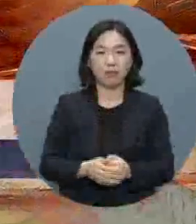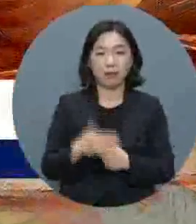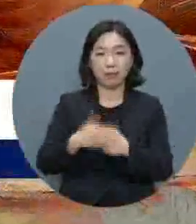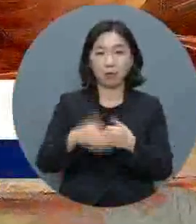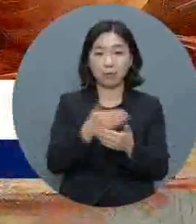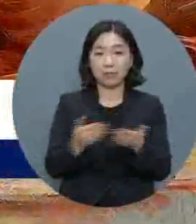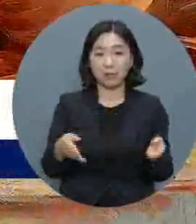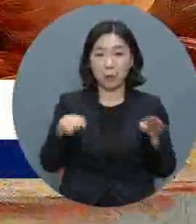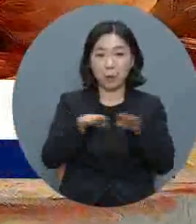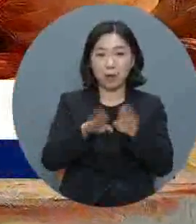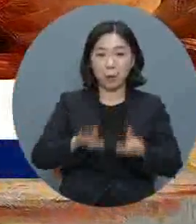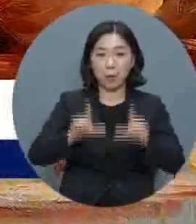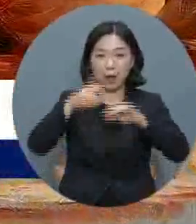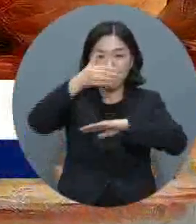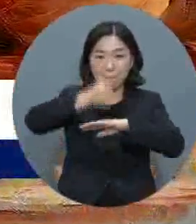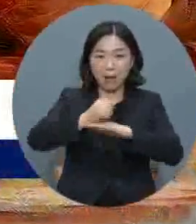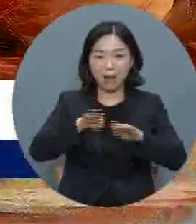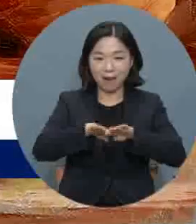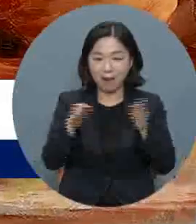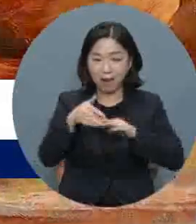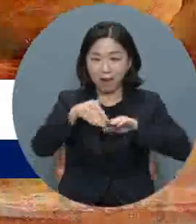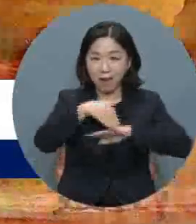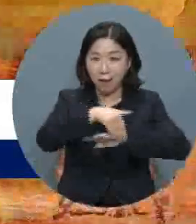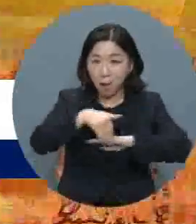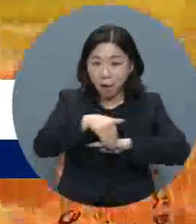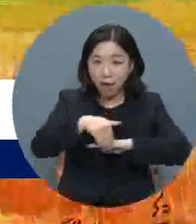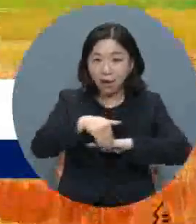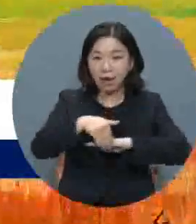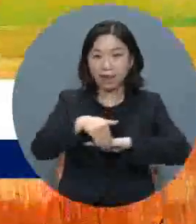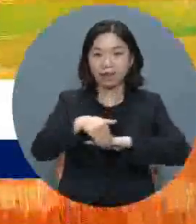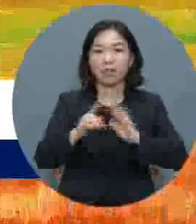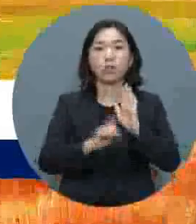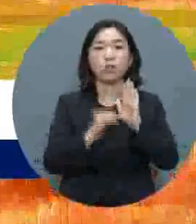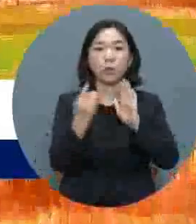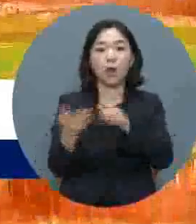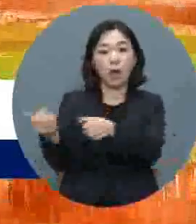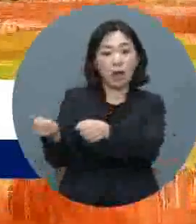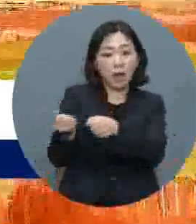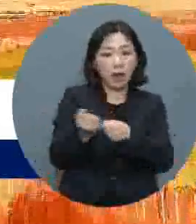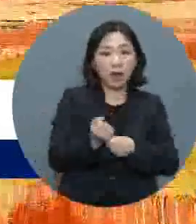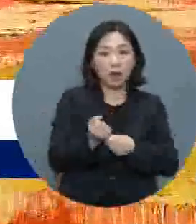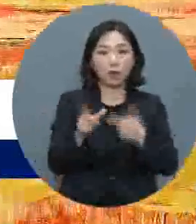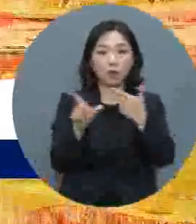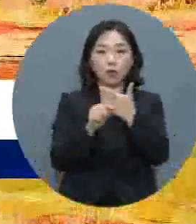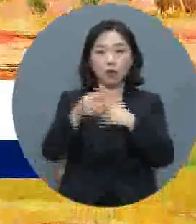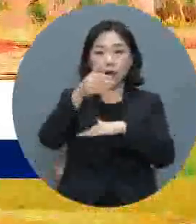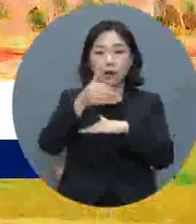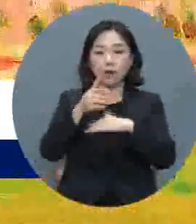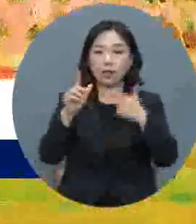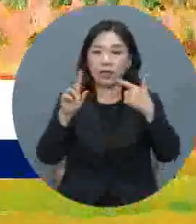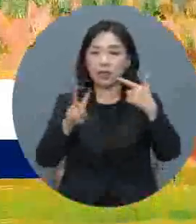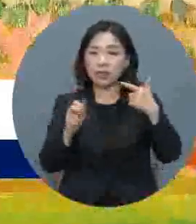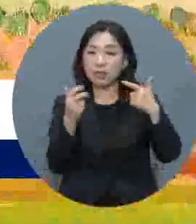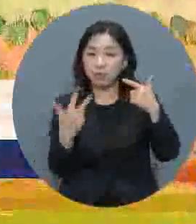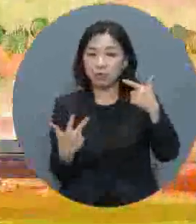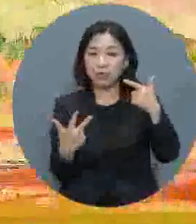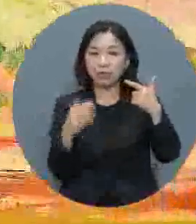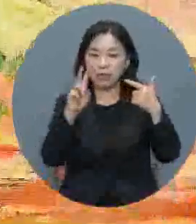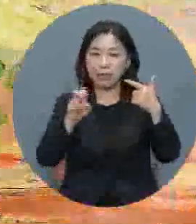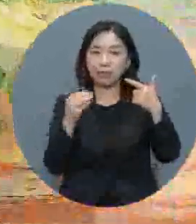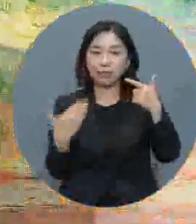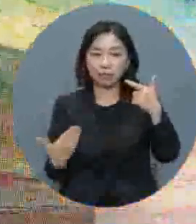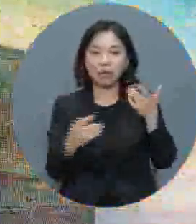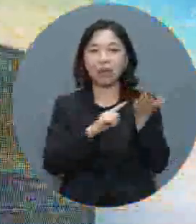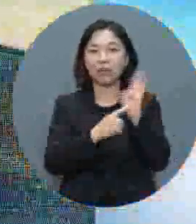대구미술관은 올해 말 열기로 계획했던 이건희 컬렉션 전시회를 앞당겨 다음 달 29일 개최한다고